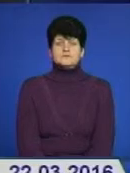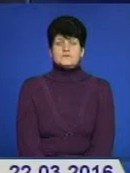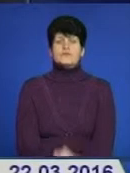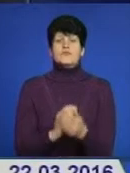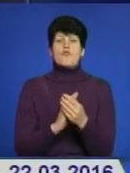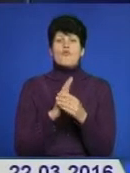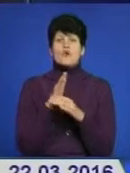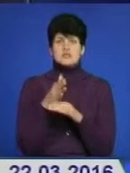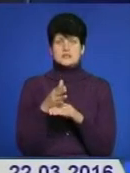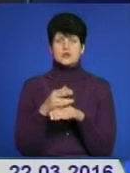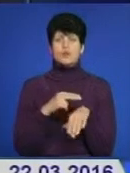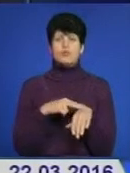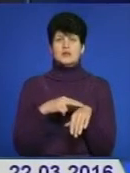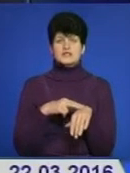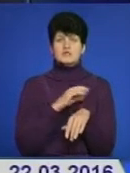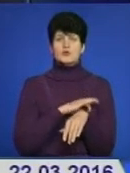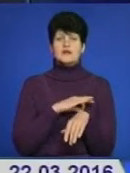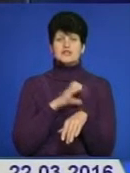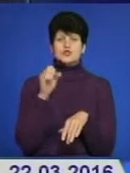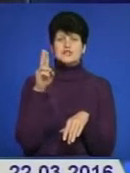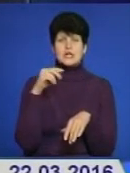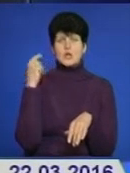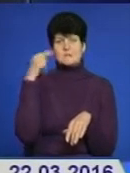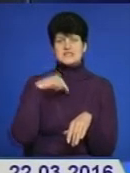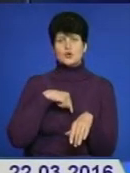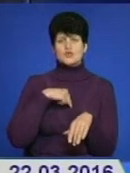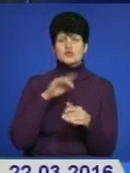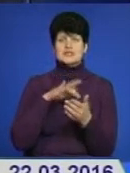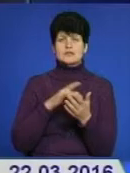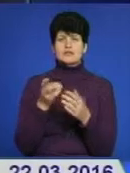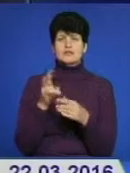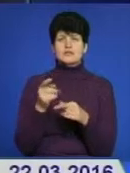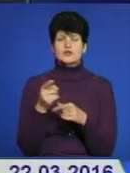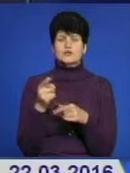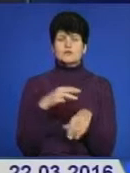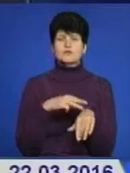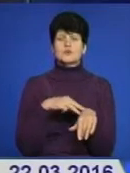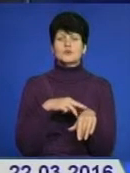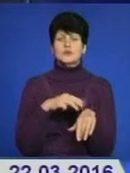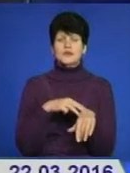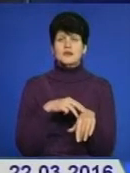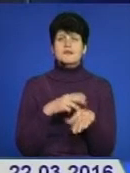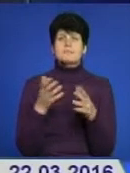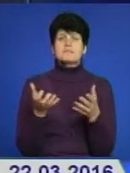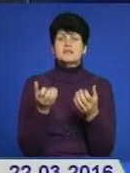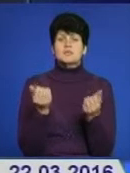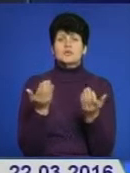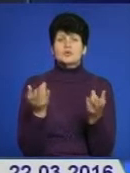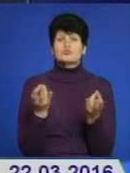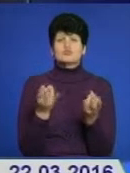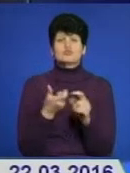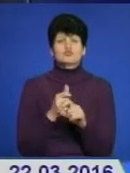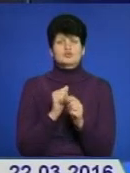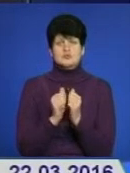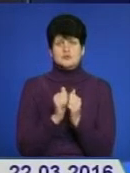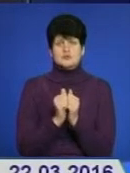Гості до поліції. Вихованці соціально-психологічного центру завітали до тернопільських правоохоронців, підтримки яких потребують дуже